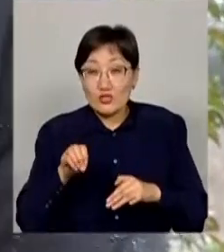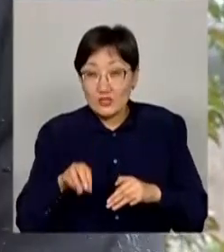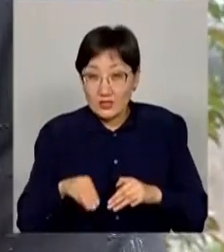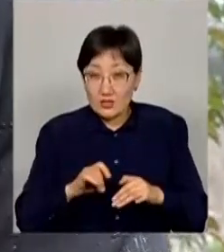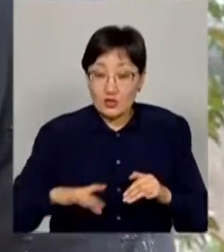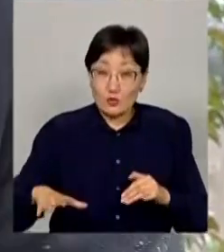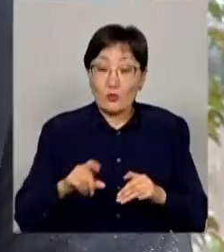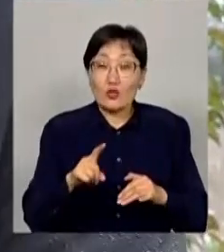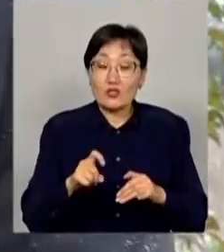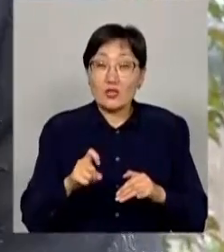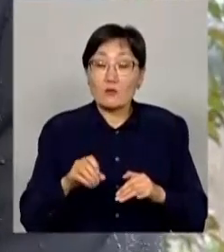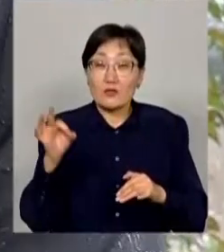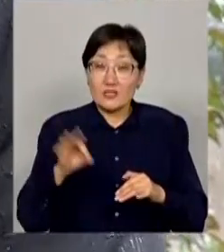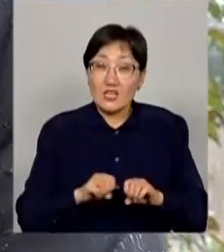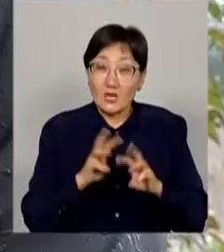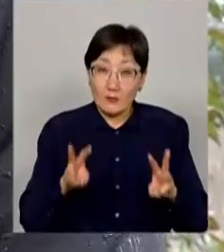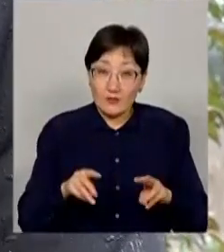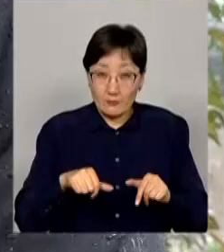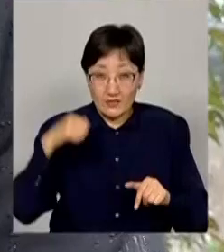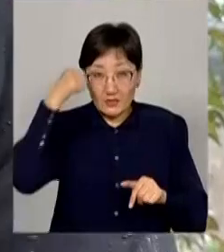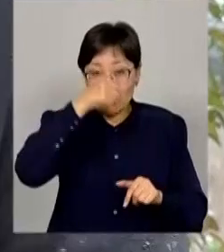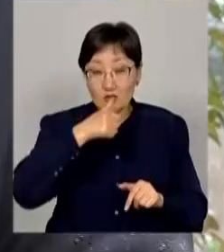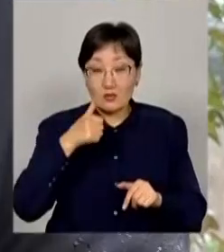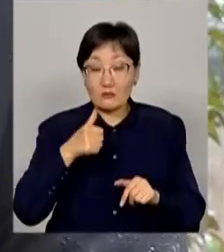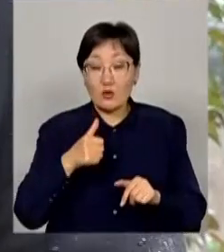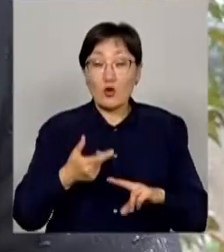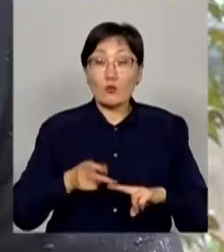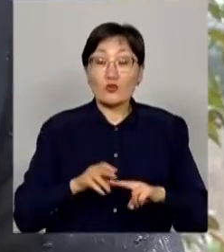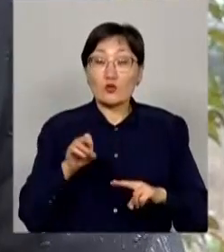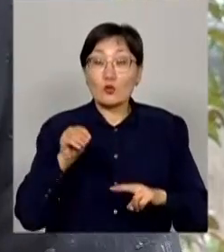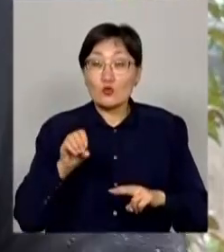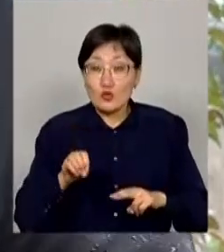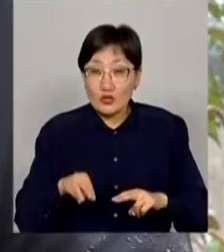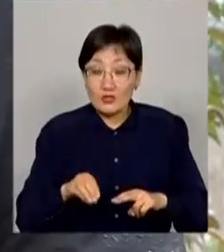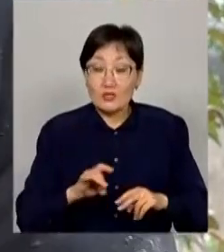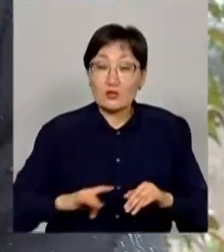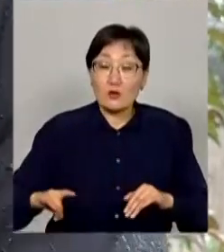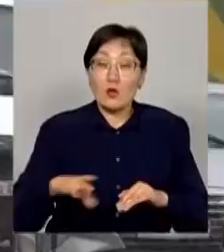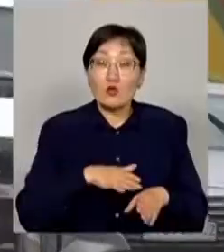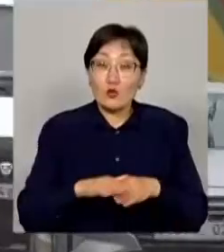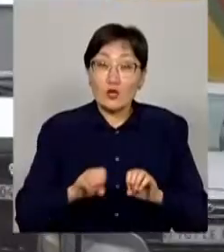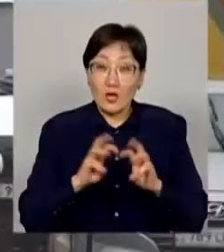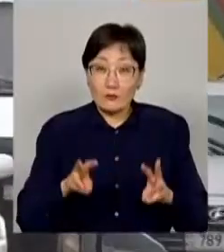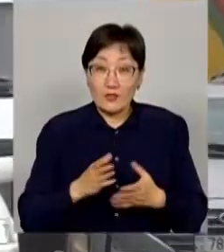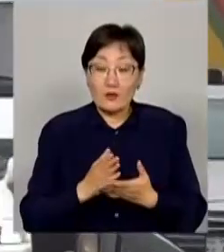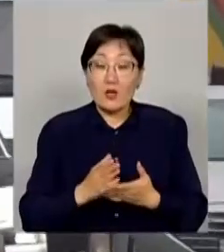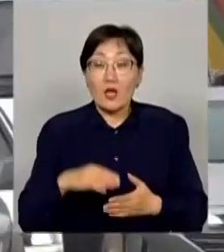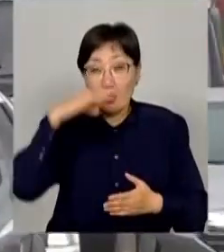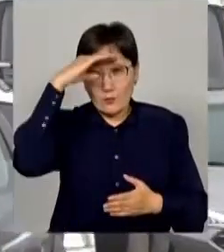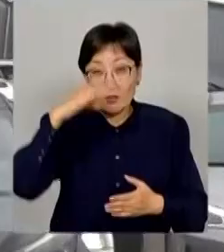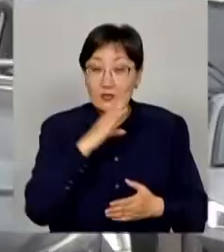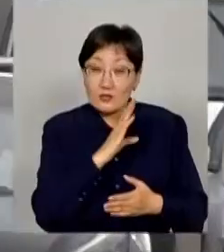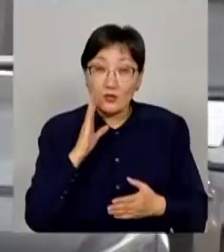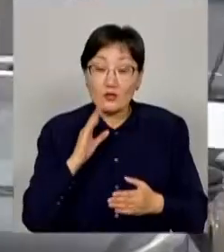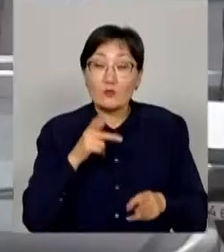ауданын 100%-ға қамтылды бейілгі жылы. Бұл Өжет шағын ауданында түгел қамтылды. Атананың да жан